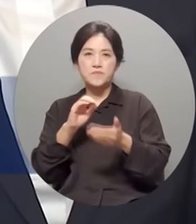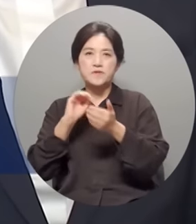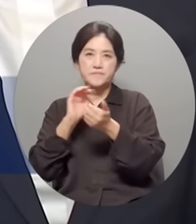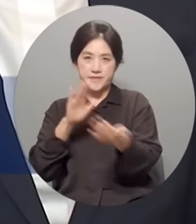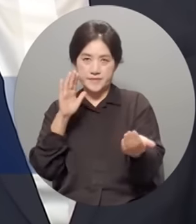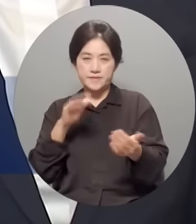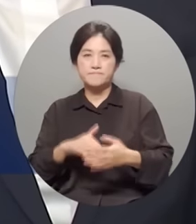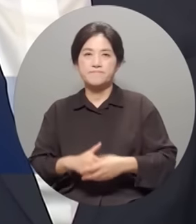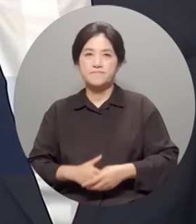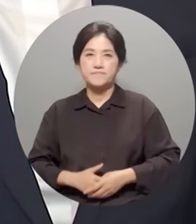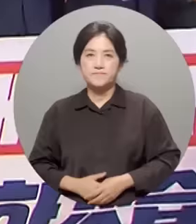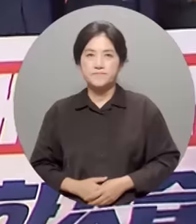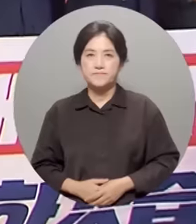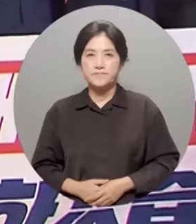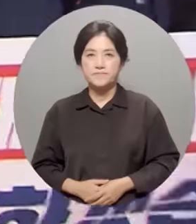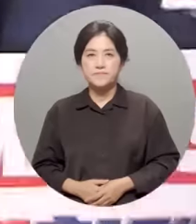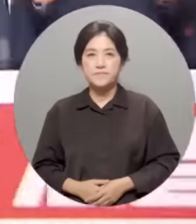부결을 시켰다.